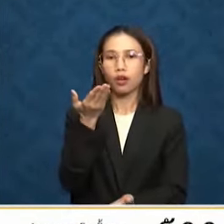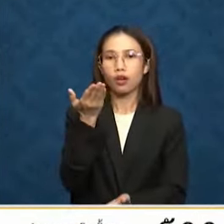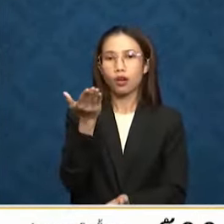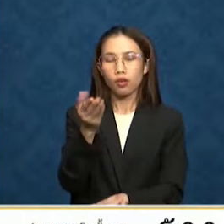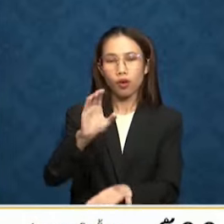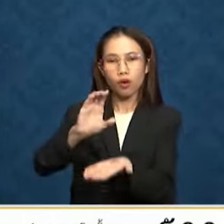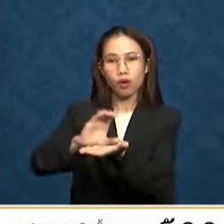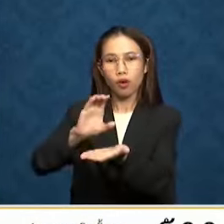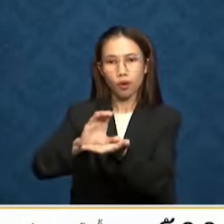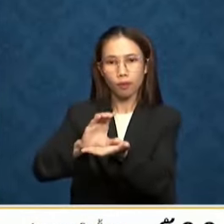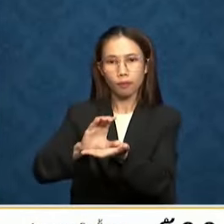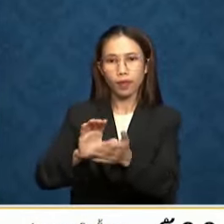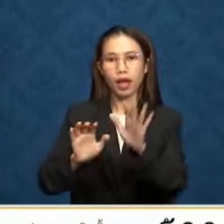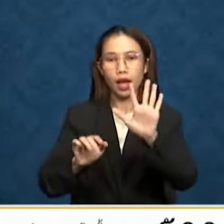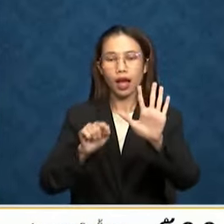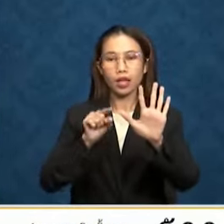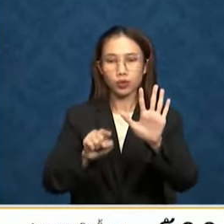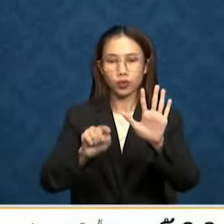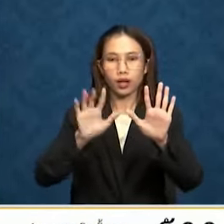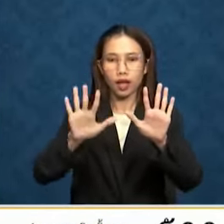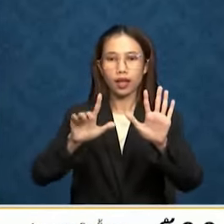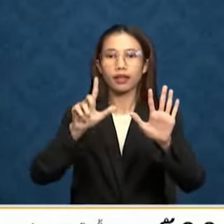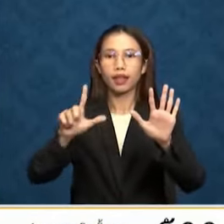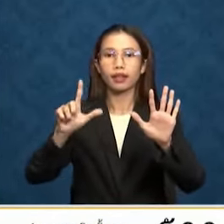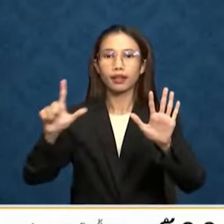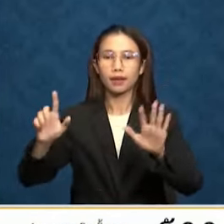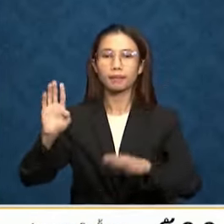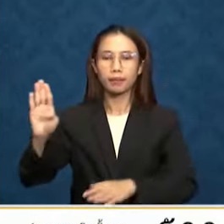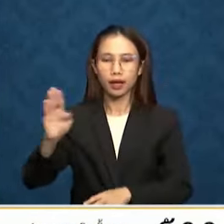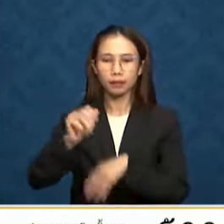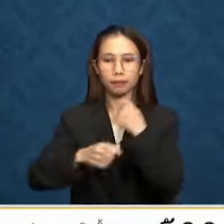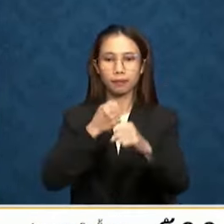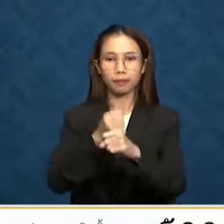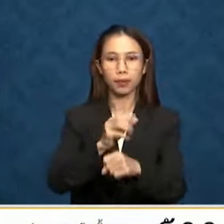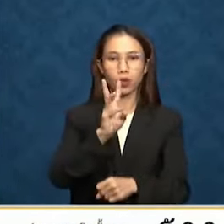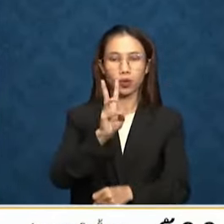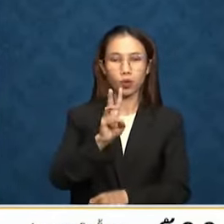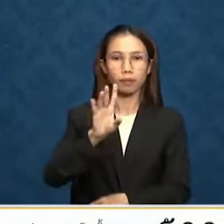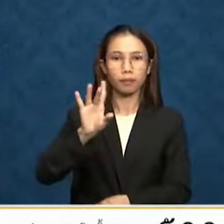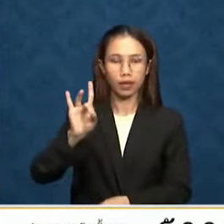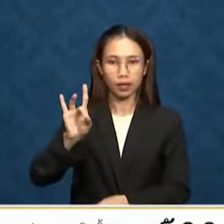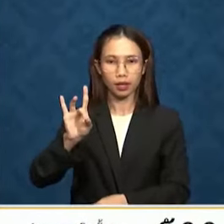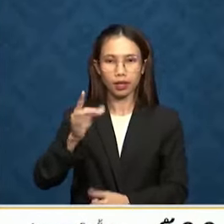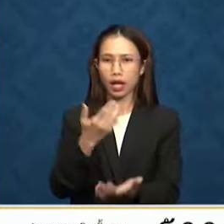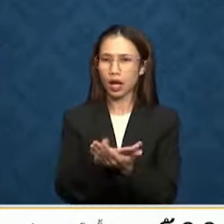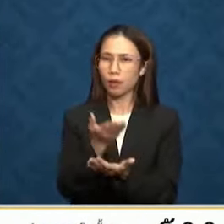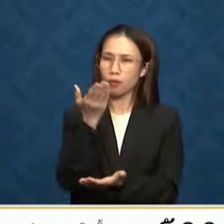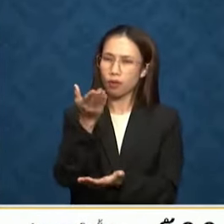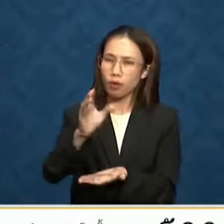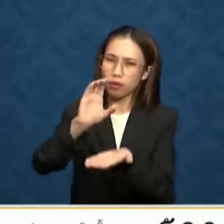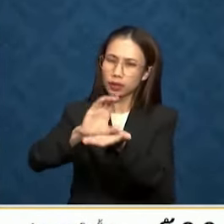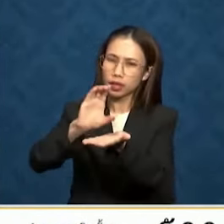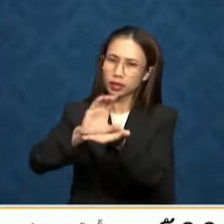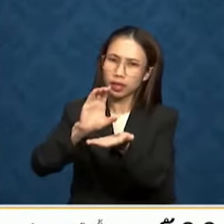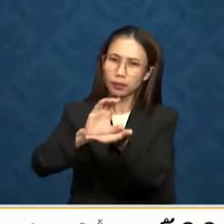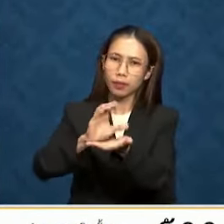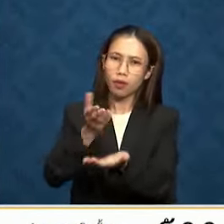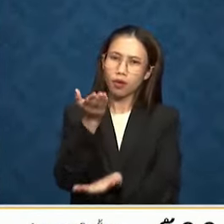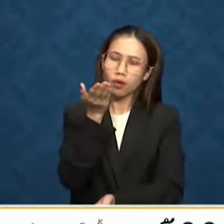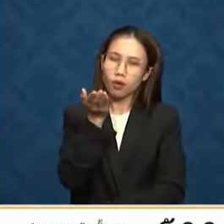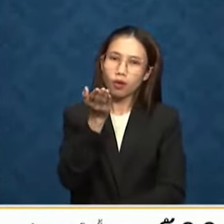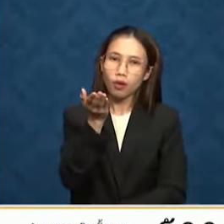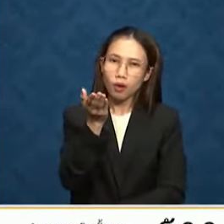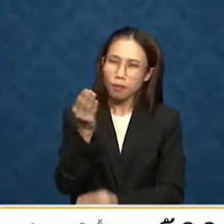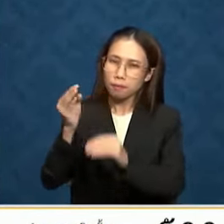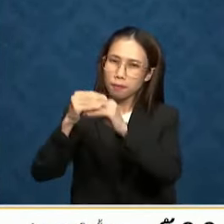มีสูงถึง 5.5ล้านล้านบาทแล้วก็ในปี 68ค่ะคำของวประมานเนี่ยโอ้โหล้นล้นจัดเลยท่าน